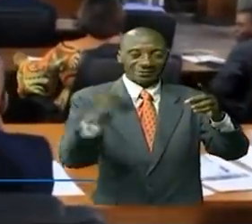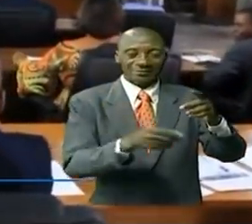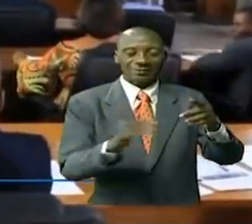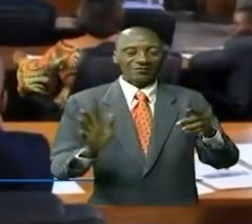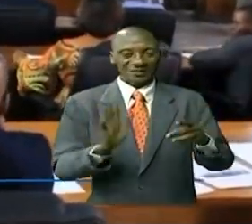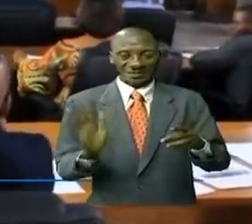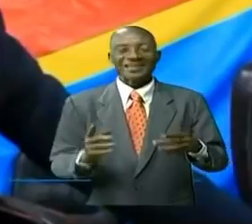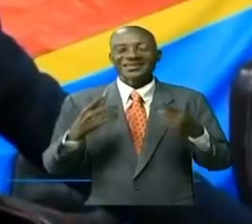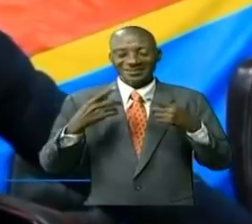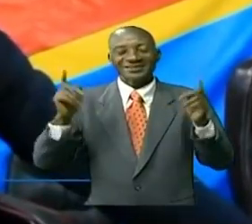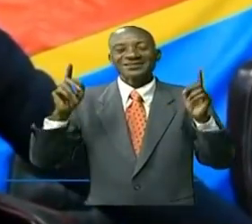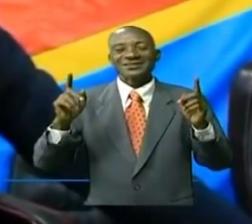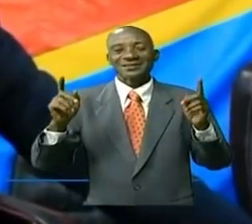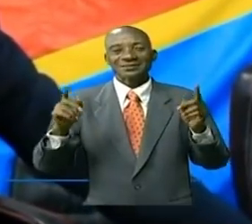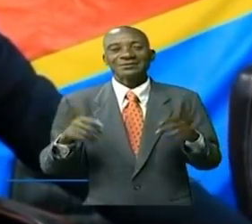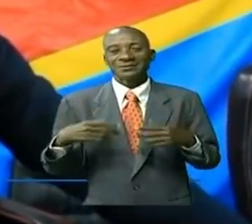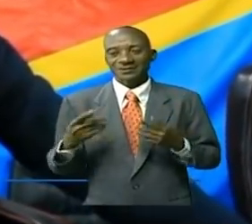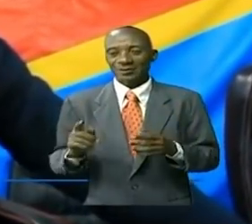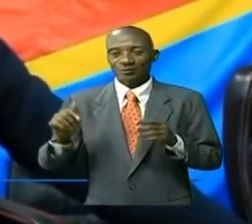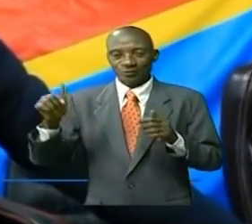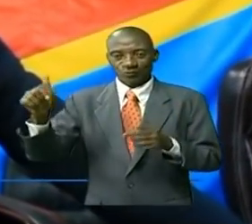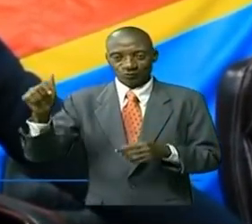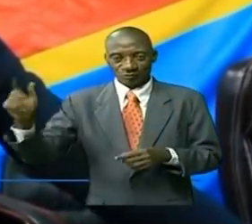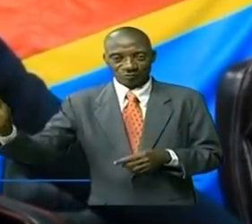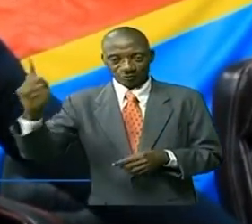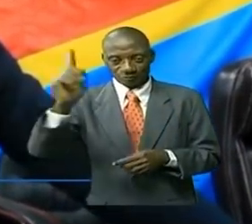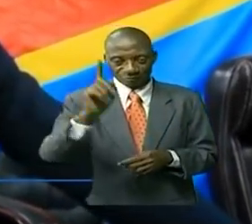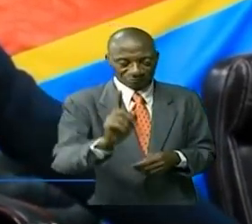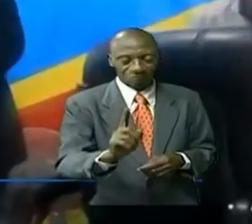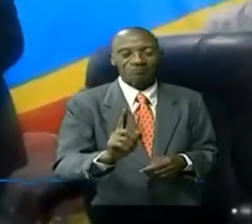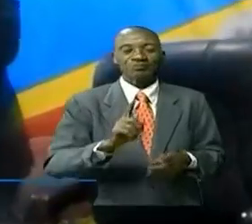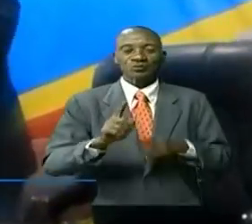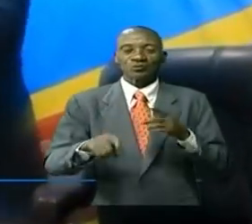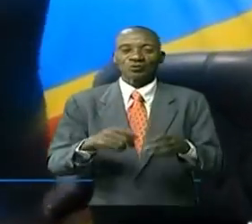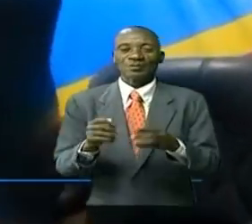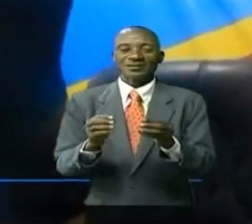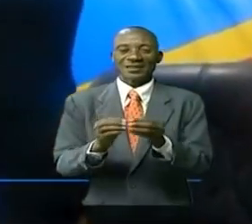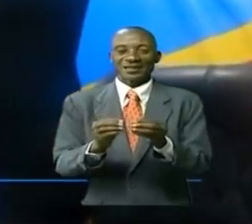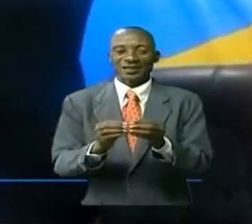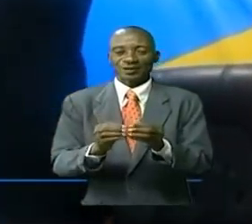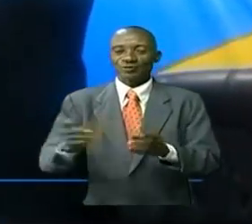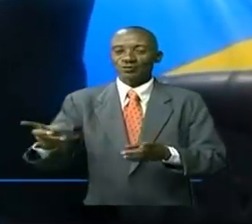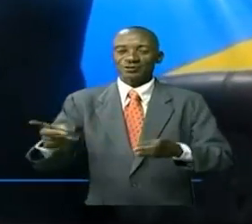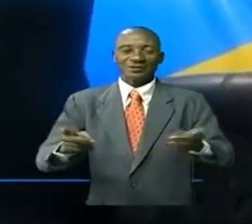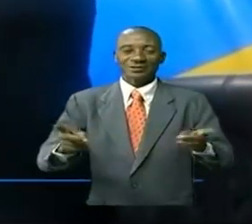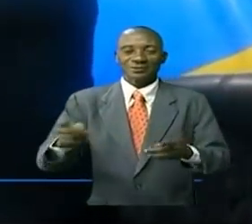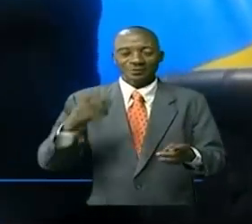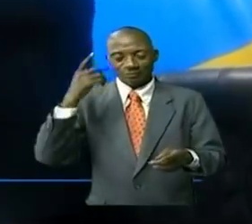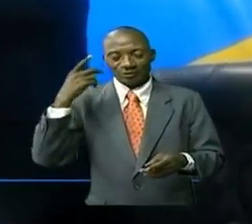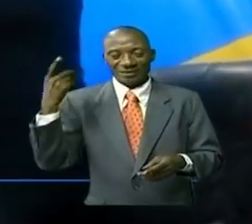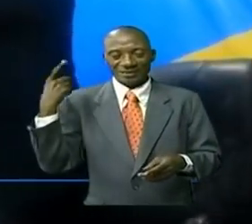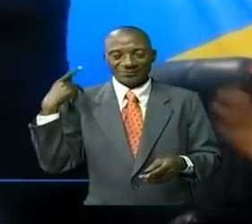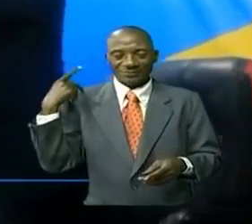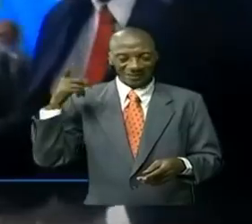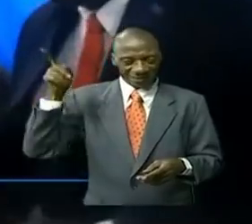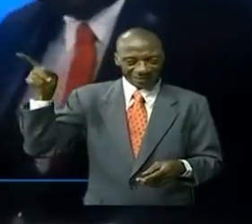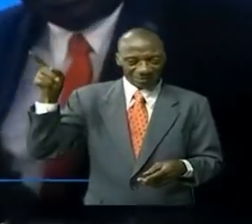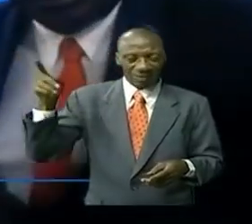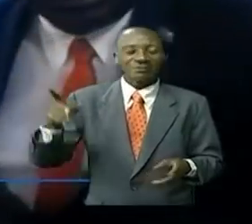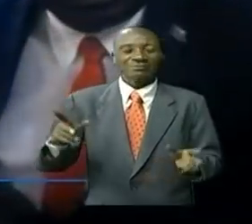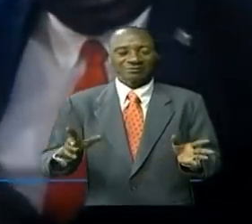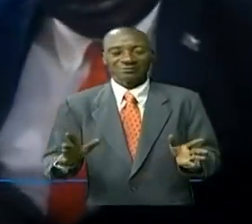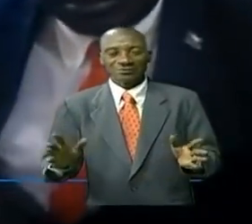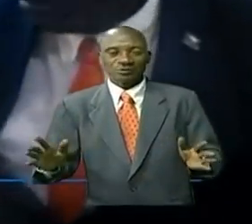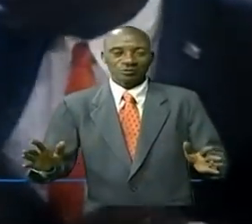plénière présidée par l'honorable docteur Ndaïn Tembomak, vice-président. Une cérémonie qui vient compléter